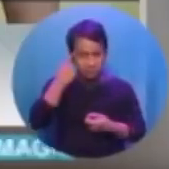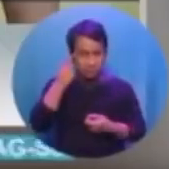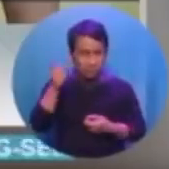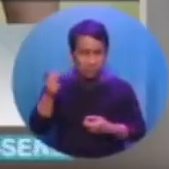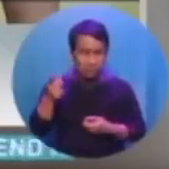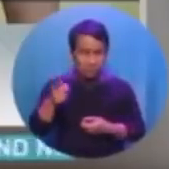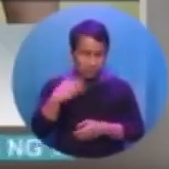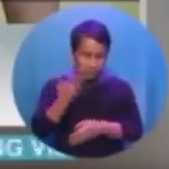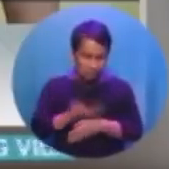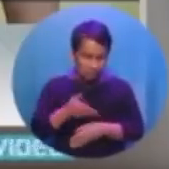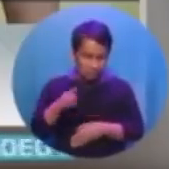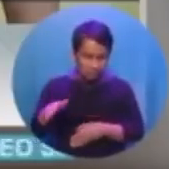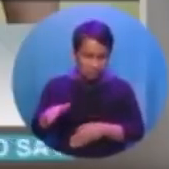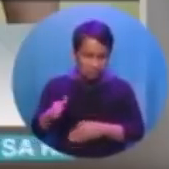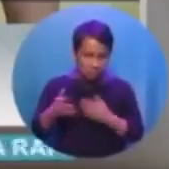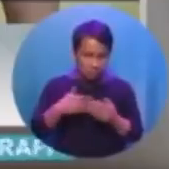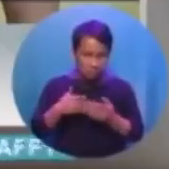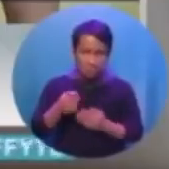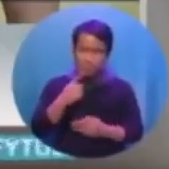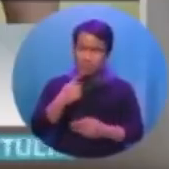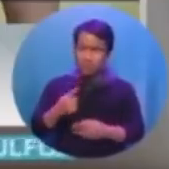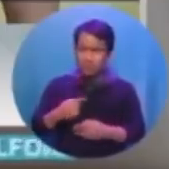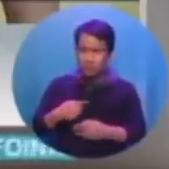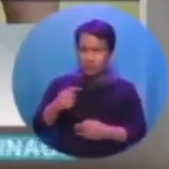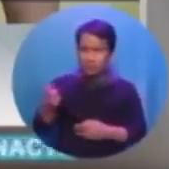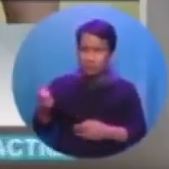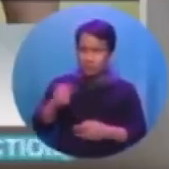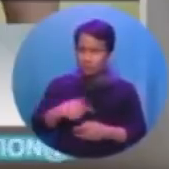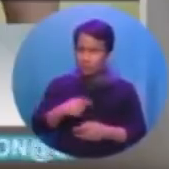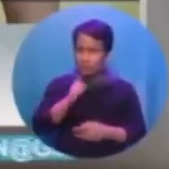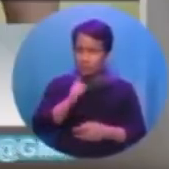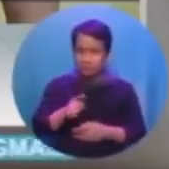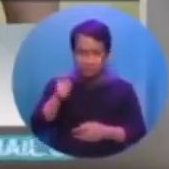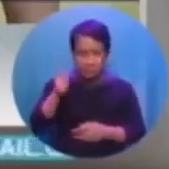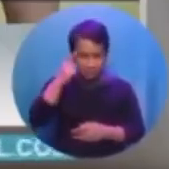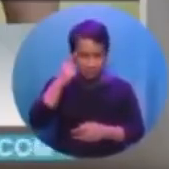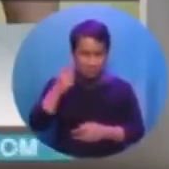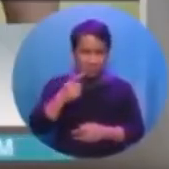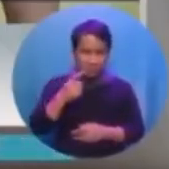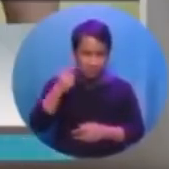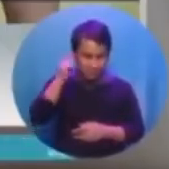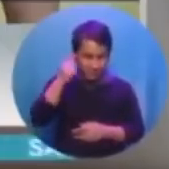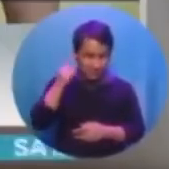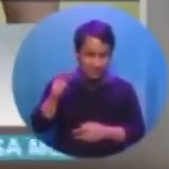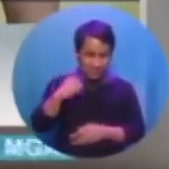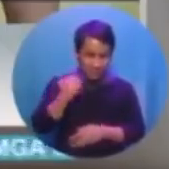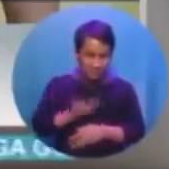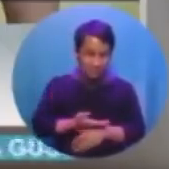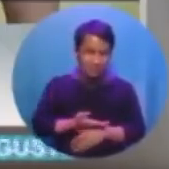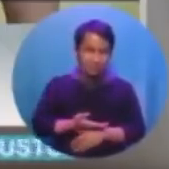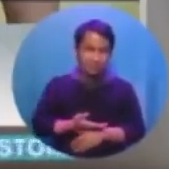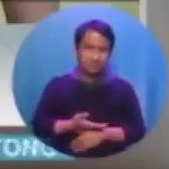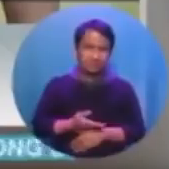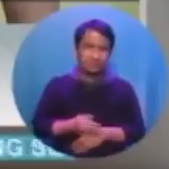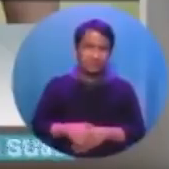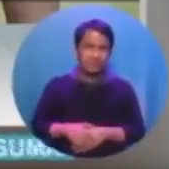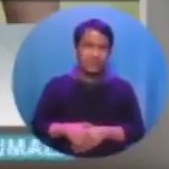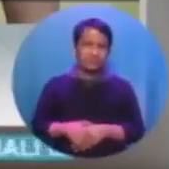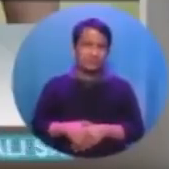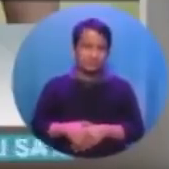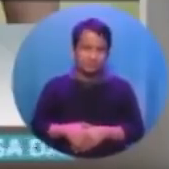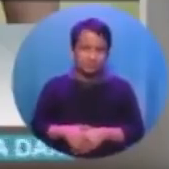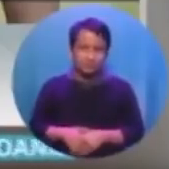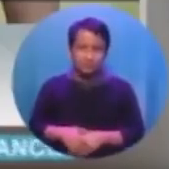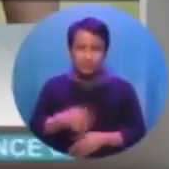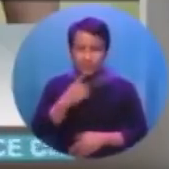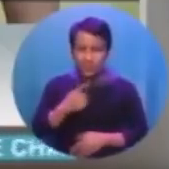ba yung anak natin? Sabihin mo nga sa akin kung totoong iniisip mo yung kapakanan ng anak natin. Yun. Hindi.